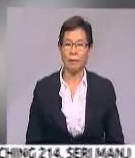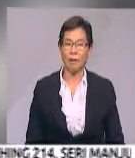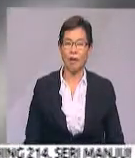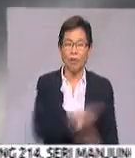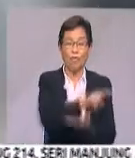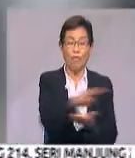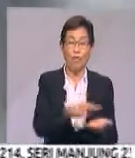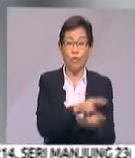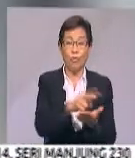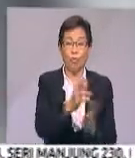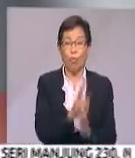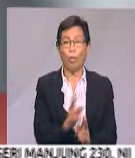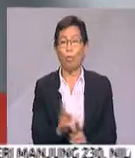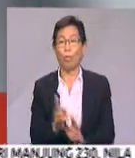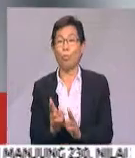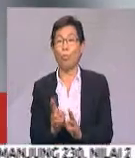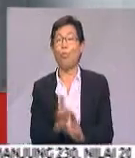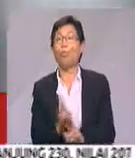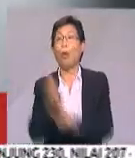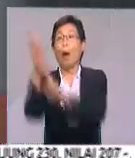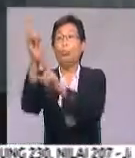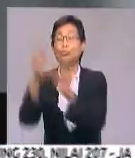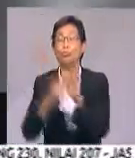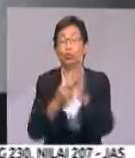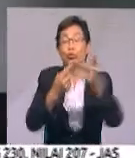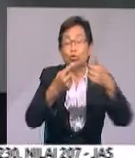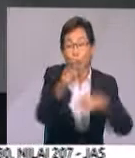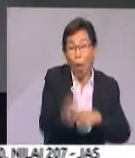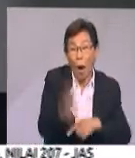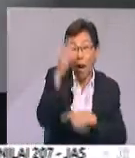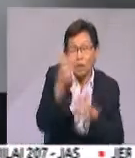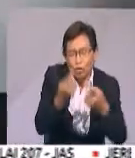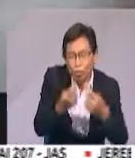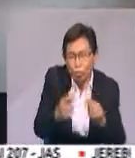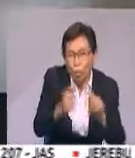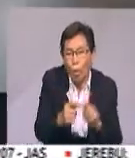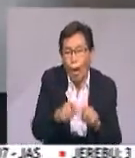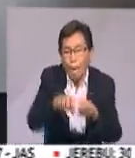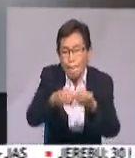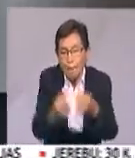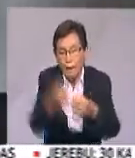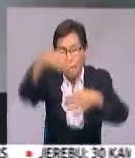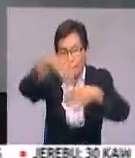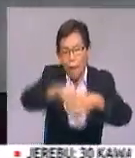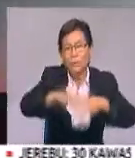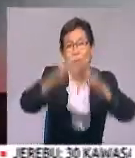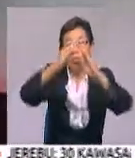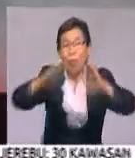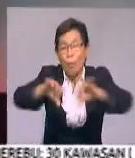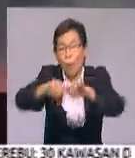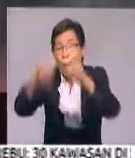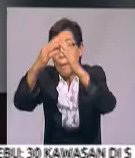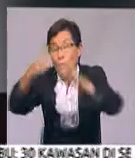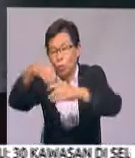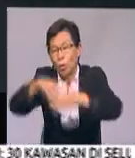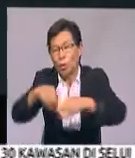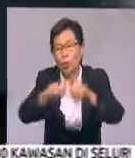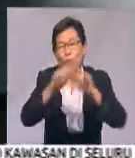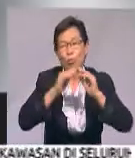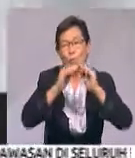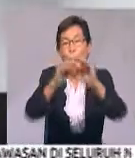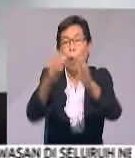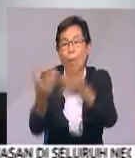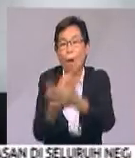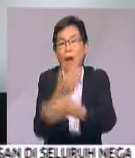Video ini yang dimuat naik warga maya menunjukkan percubaan seorang lelaki yang cuba memecah masuk sebuah rumah di kawasan perumahan baharu